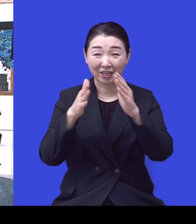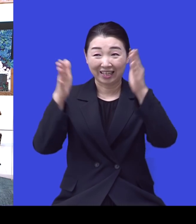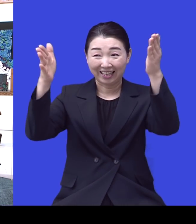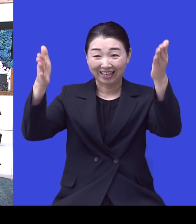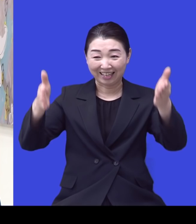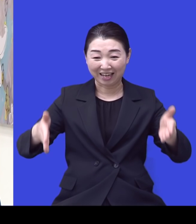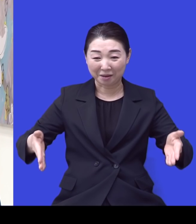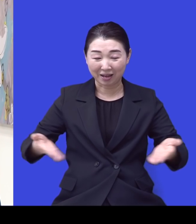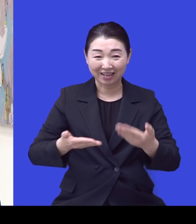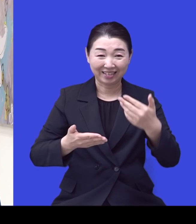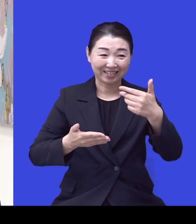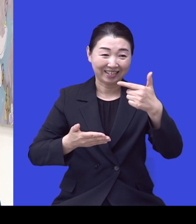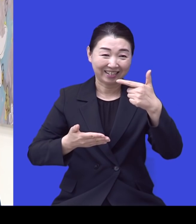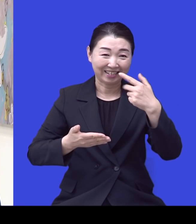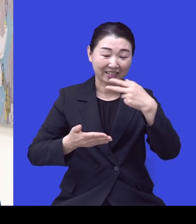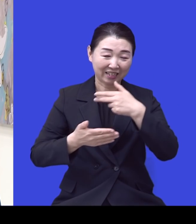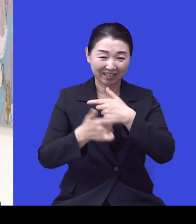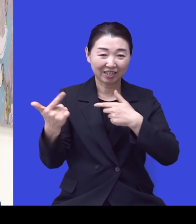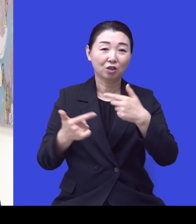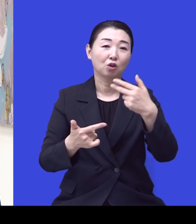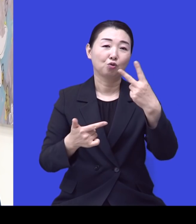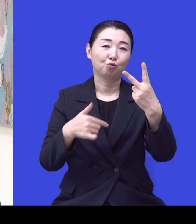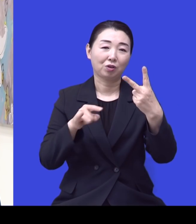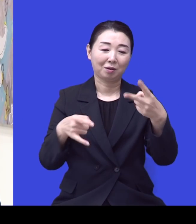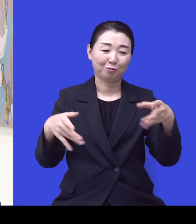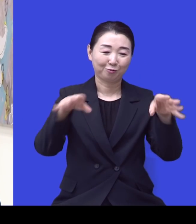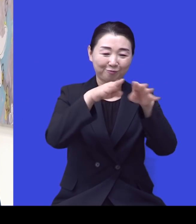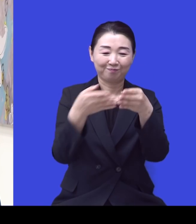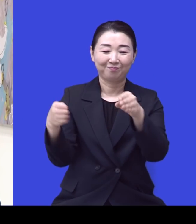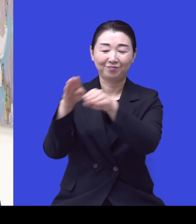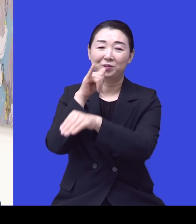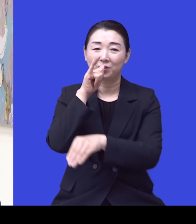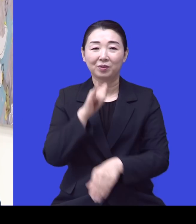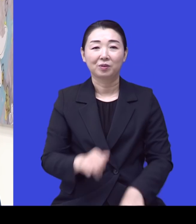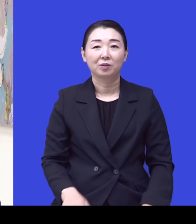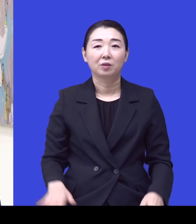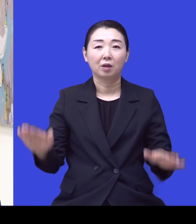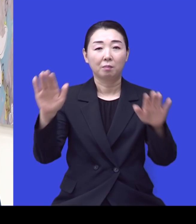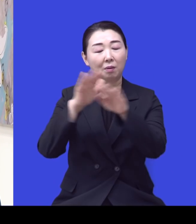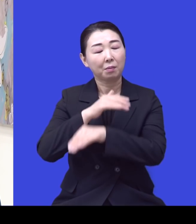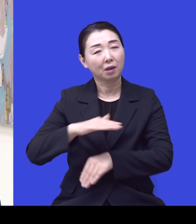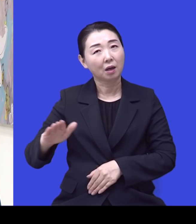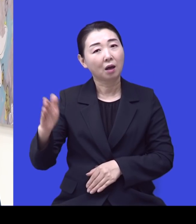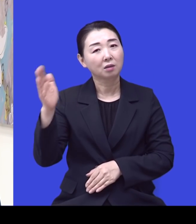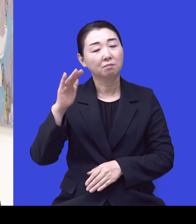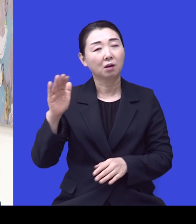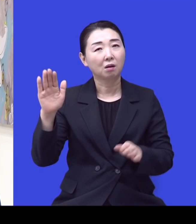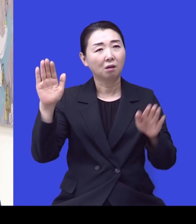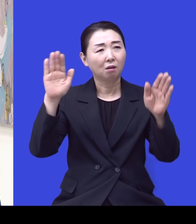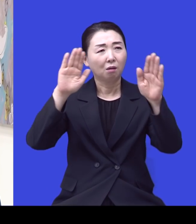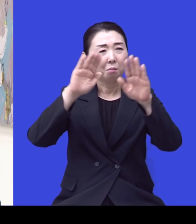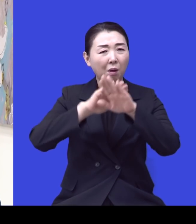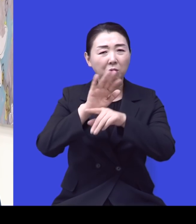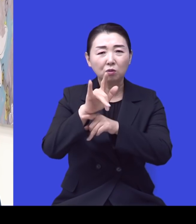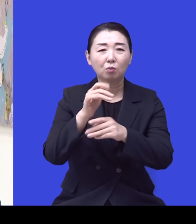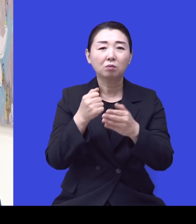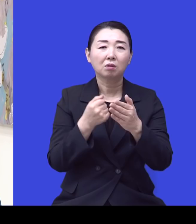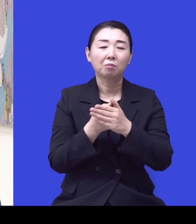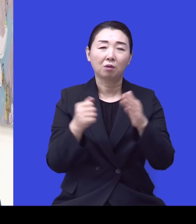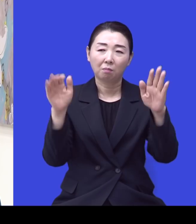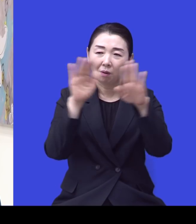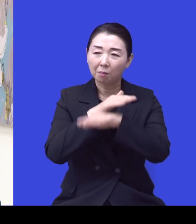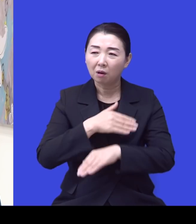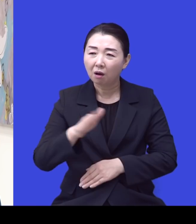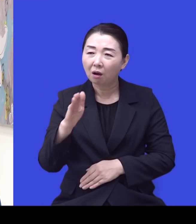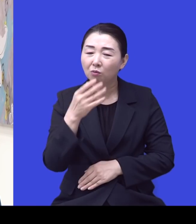가방 2개 딱 나오더라고요. 네. 처음에 이제 밤에 가자 했는데 밤이 너무 시골이고 하니까 네. 밤에